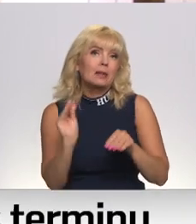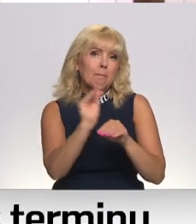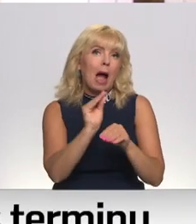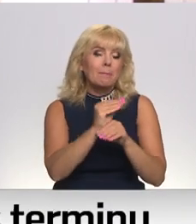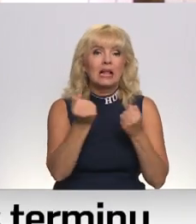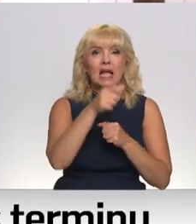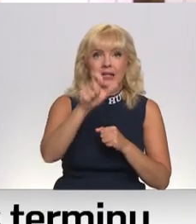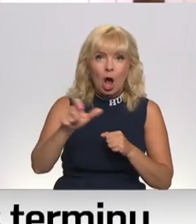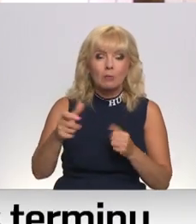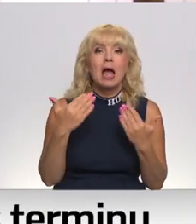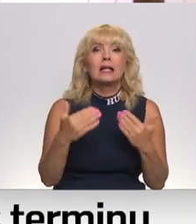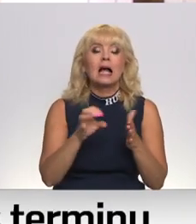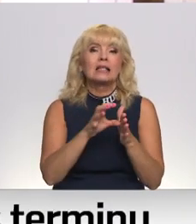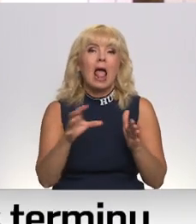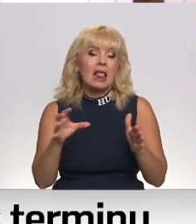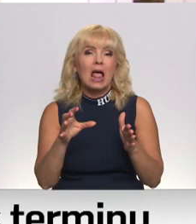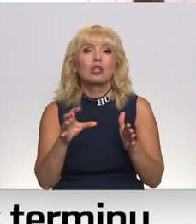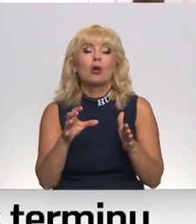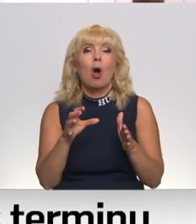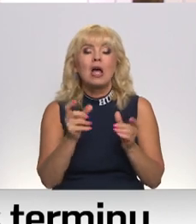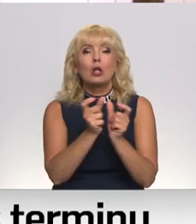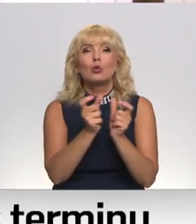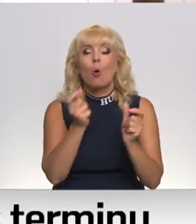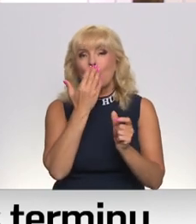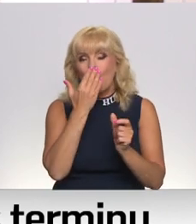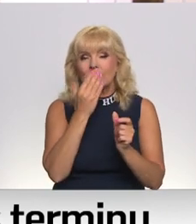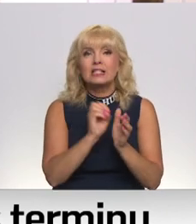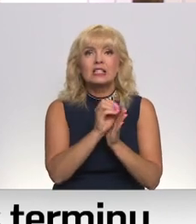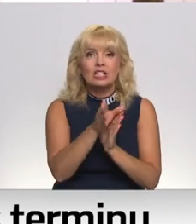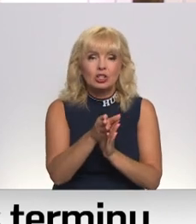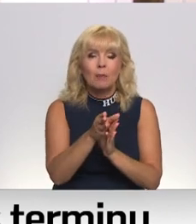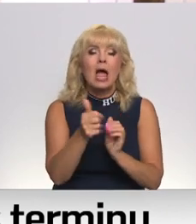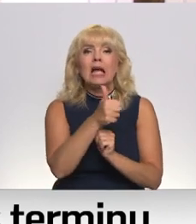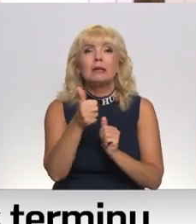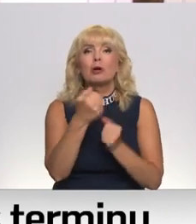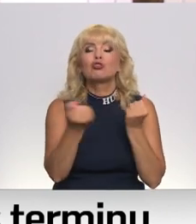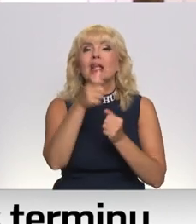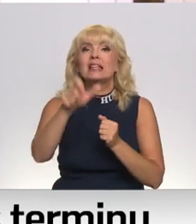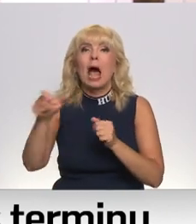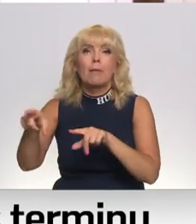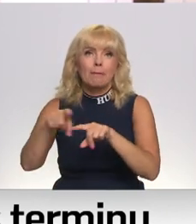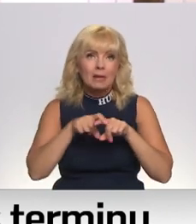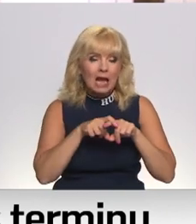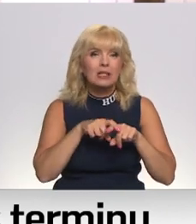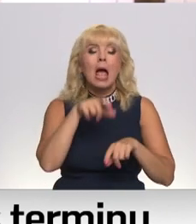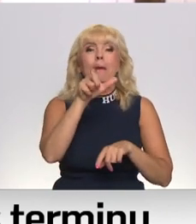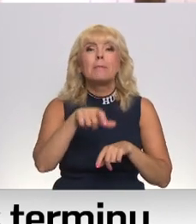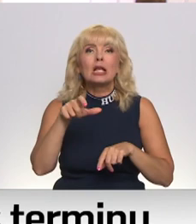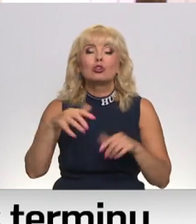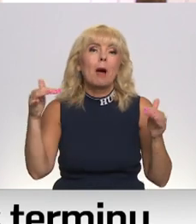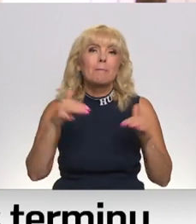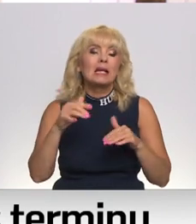jau ir elektroniskā numuriņa sistēma un īpaši programma darbinieku piesaistēja un Pilsonības migrācijas lietu